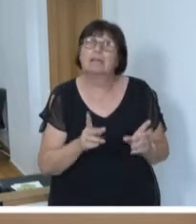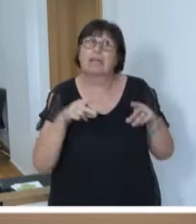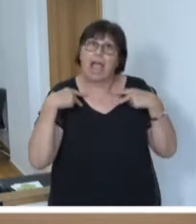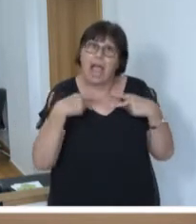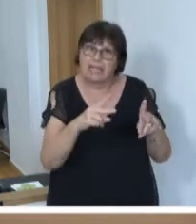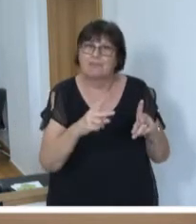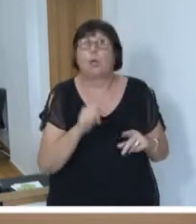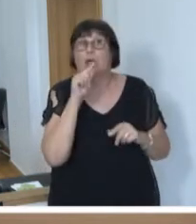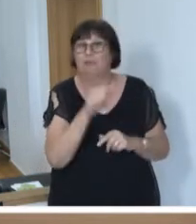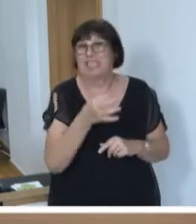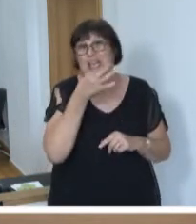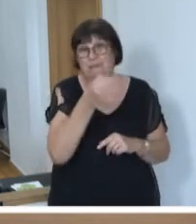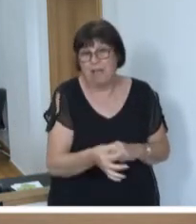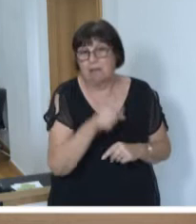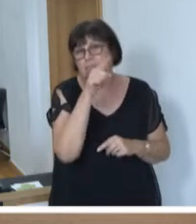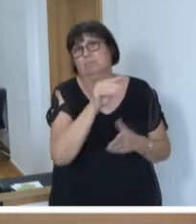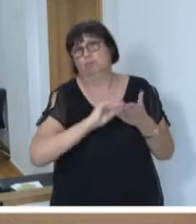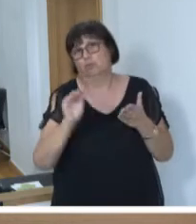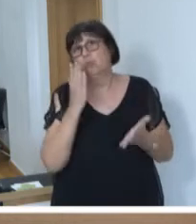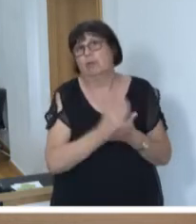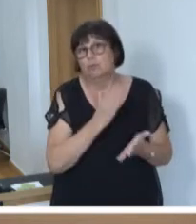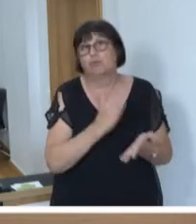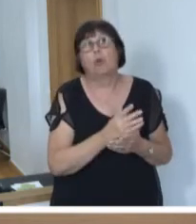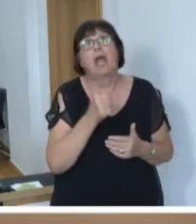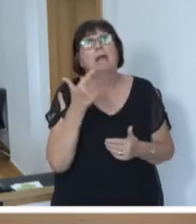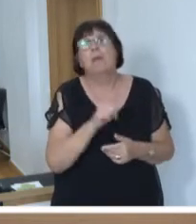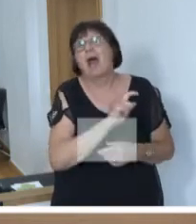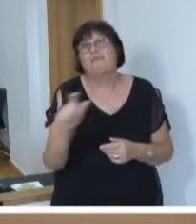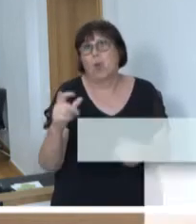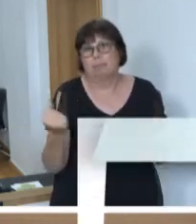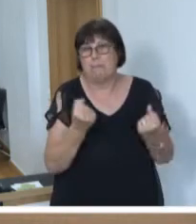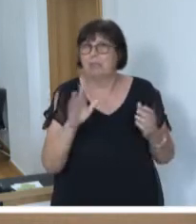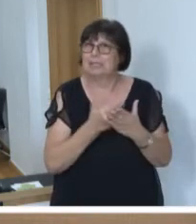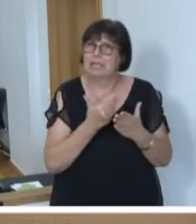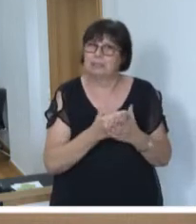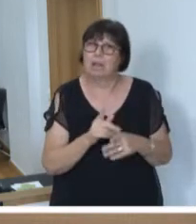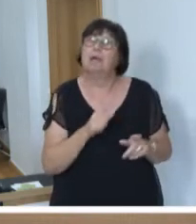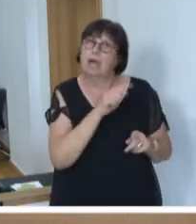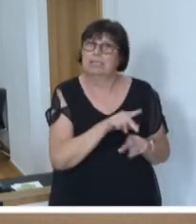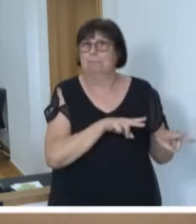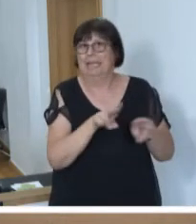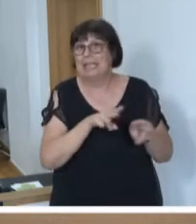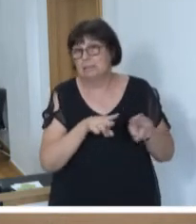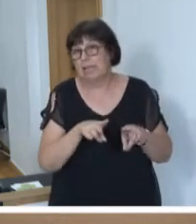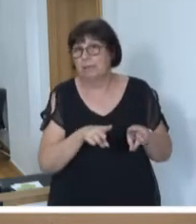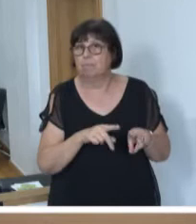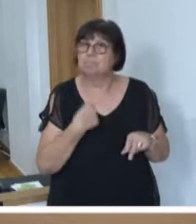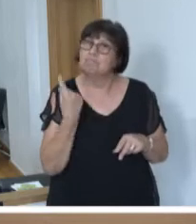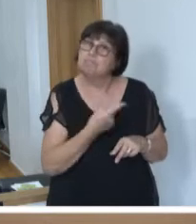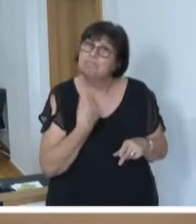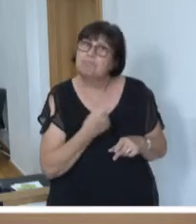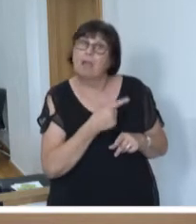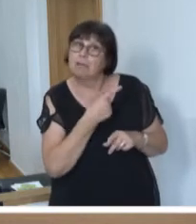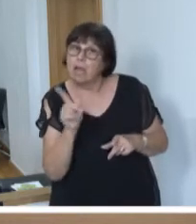die Fragen, die Sie seit Wochen stellen. Deshalb an die Adresse der Ministerin. Wir gehen doch alle davon aus, dass sie